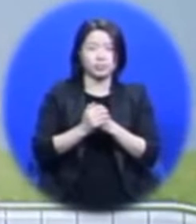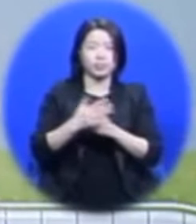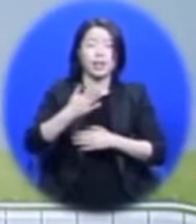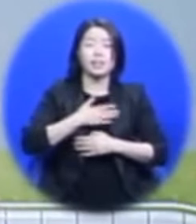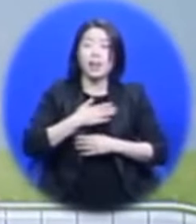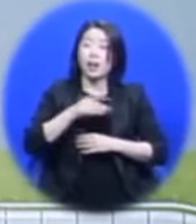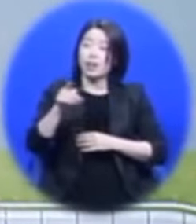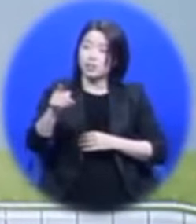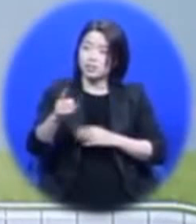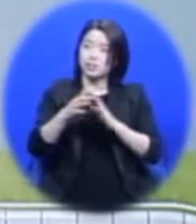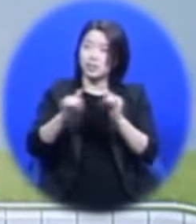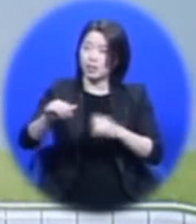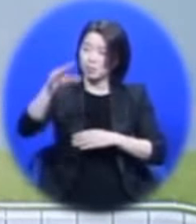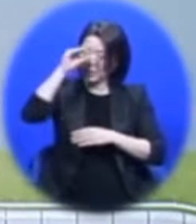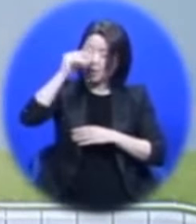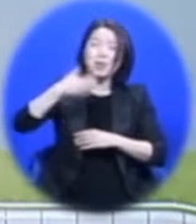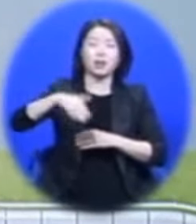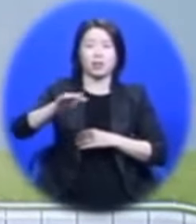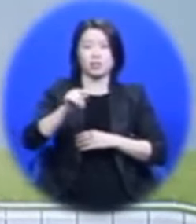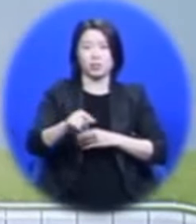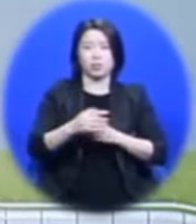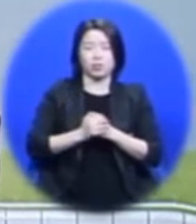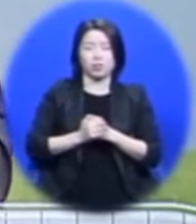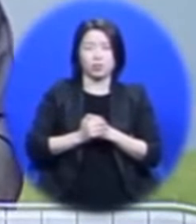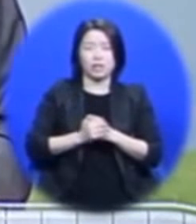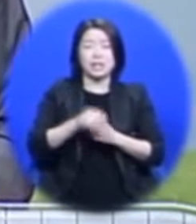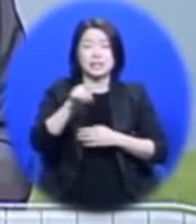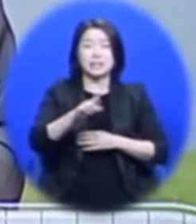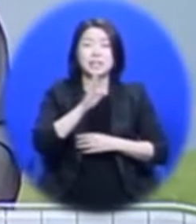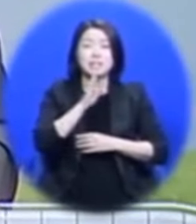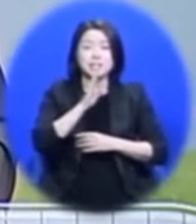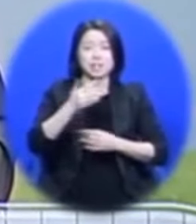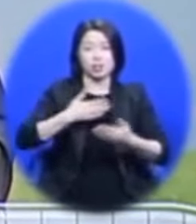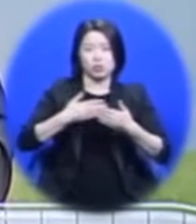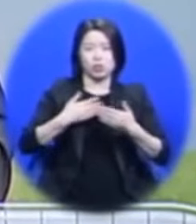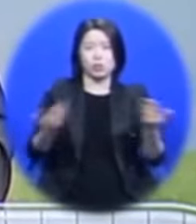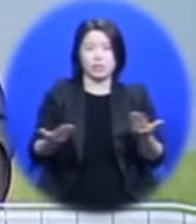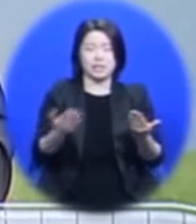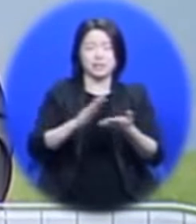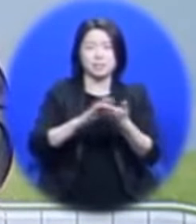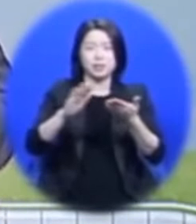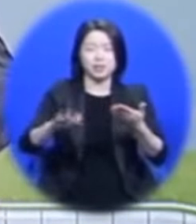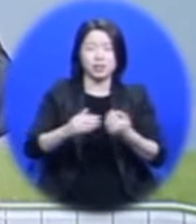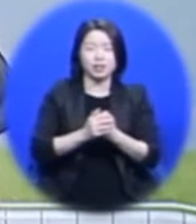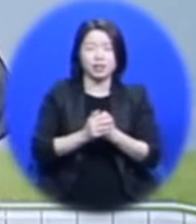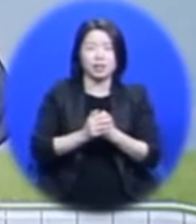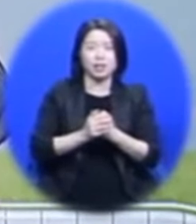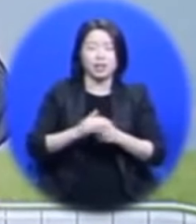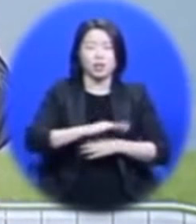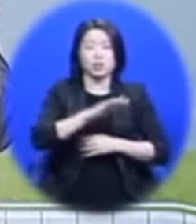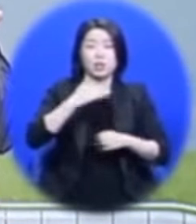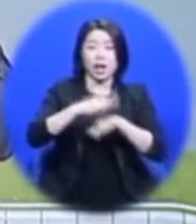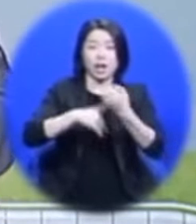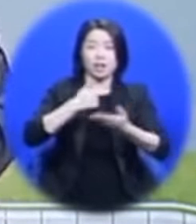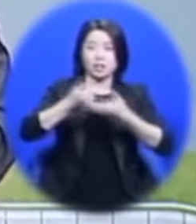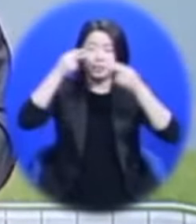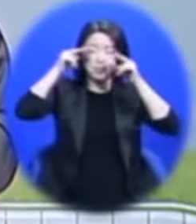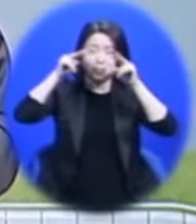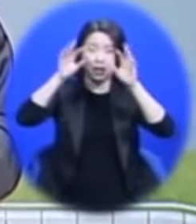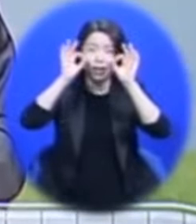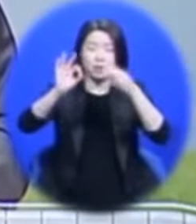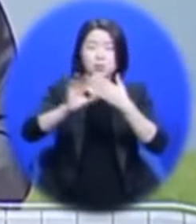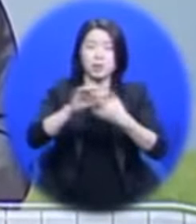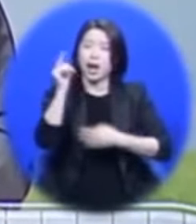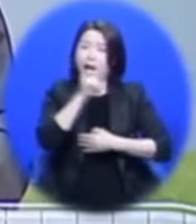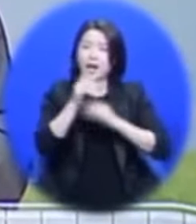내가 그 사람을 닮아가는 것, 그게 진짜 두려운 거예요. 우리가 하나님을 바라보면 악한